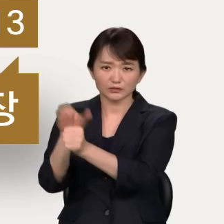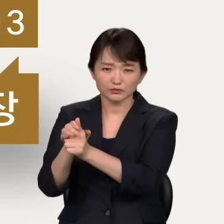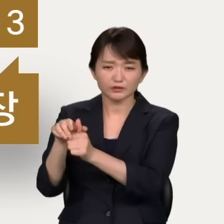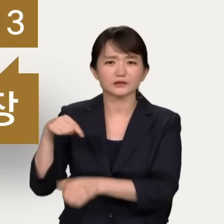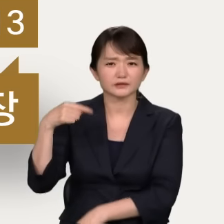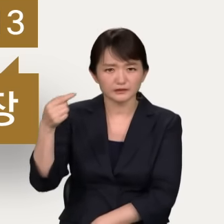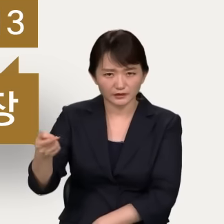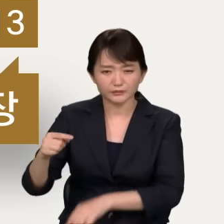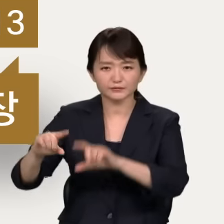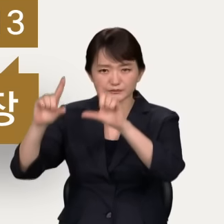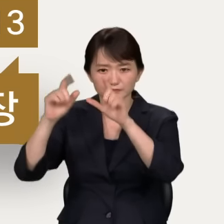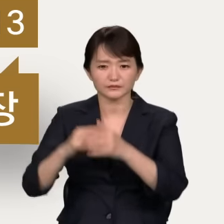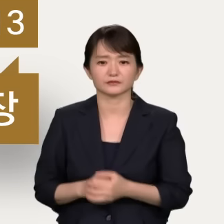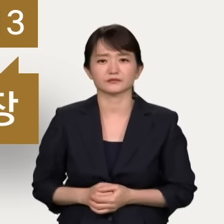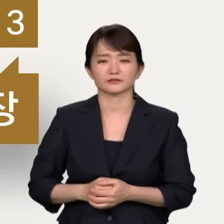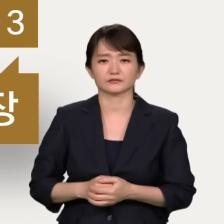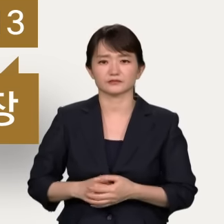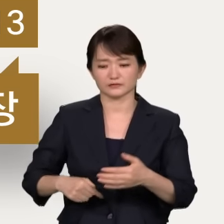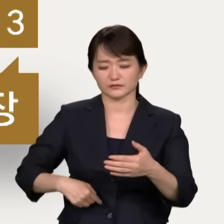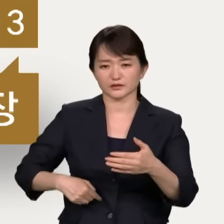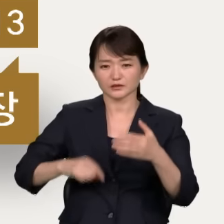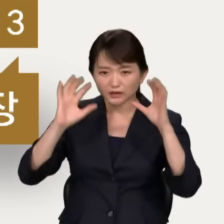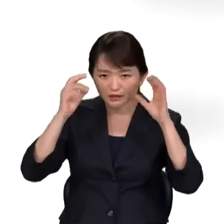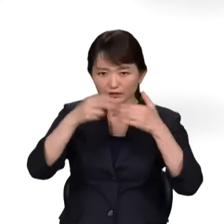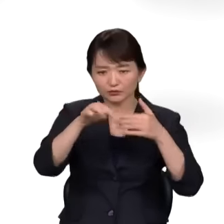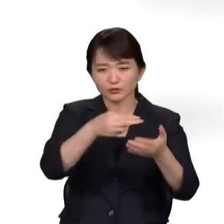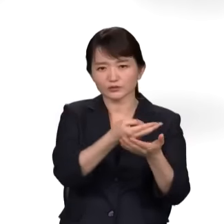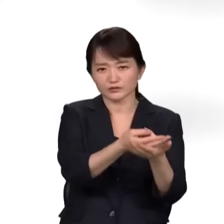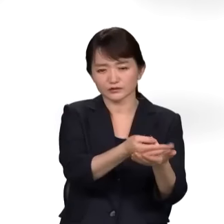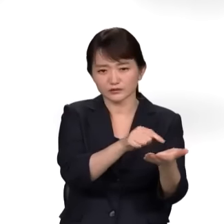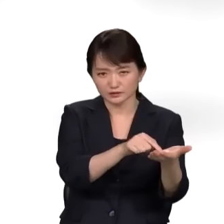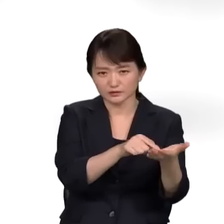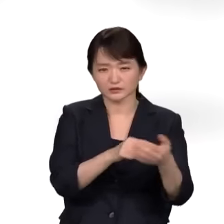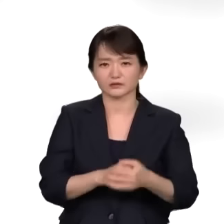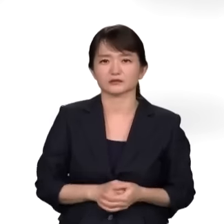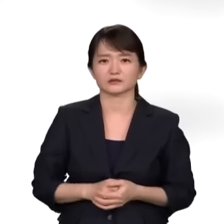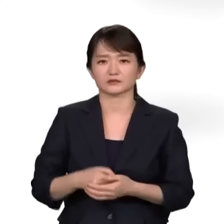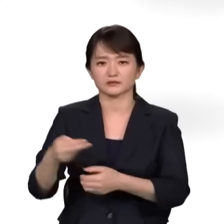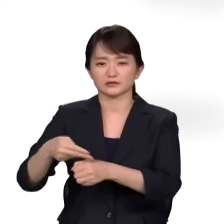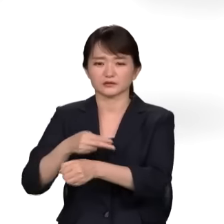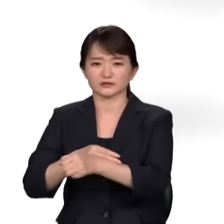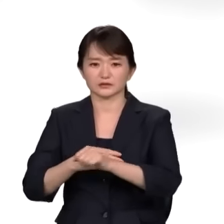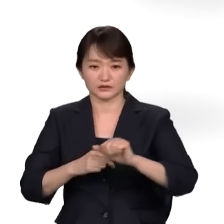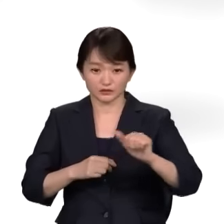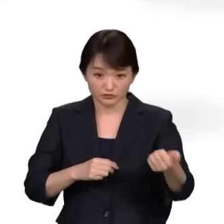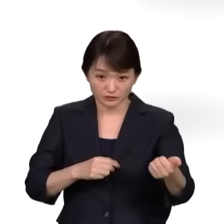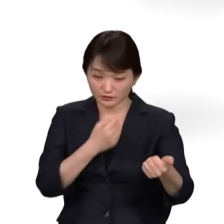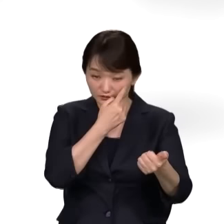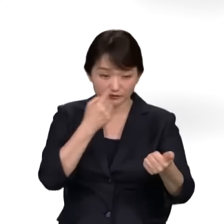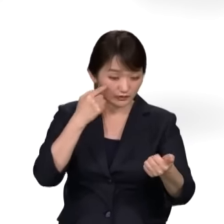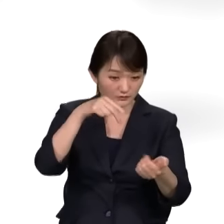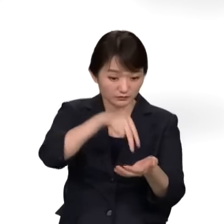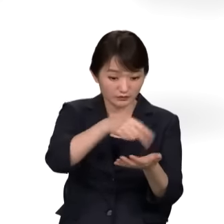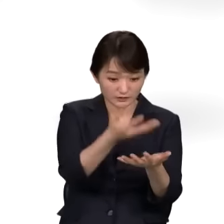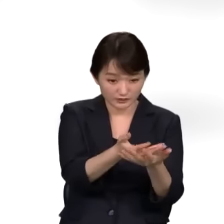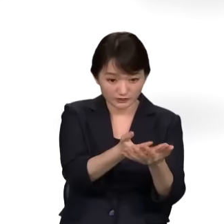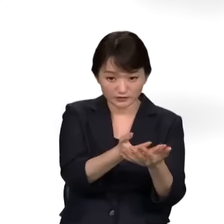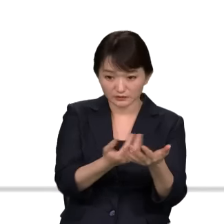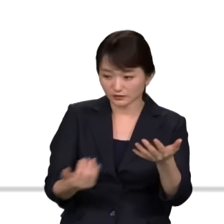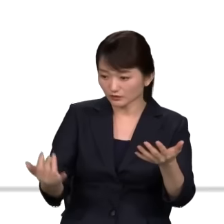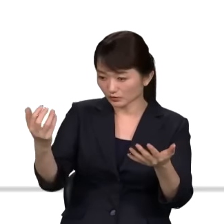합니다. 이 사이 태아는 병원에 있었습니다. 의사는 사산 증명서를 써서 아이의 시신을 화장장으로